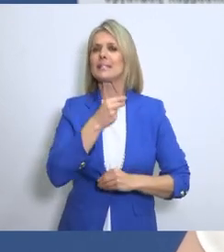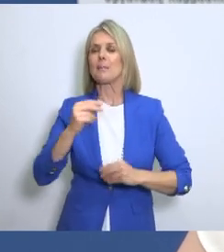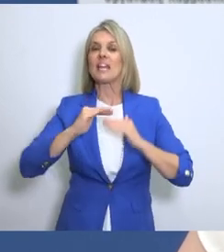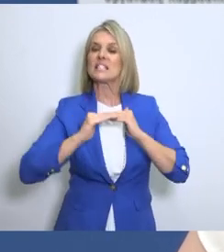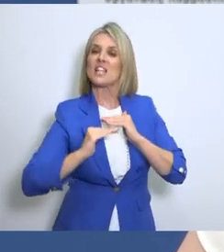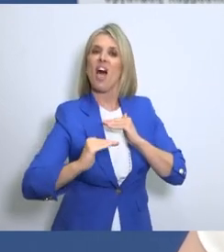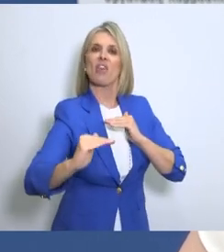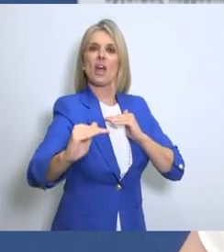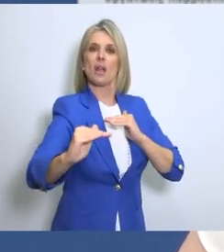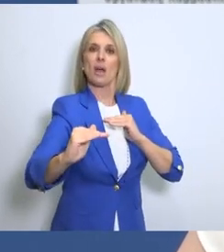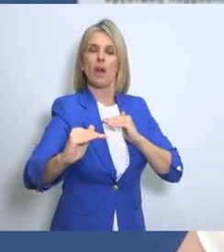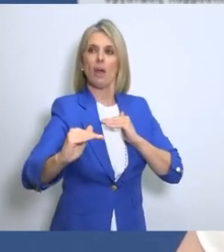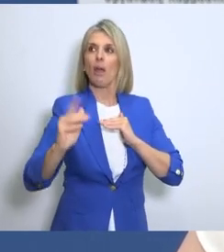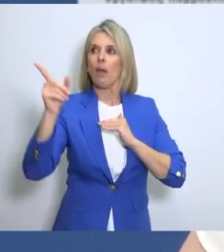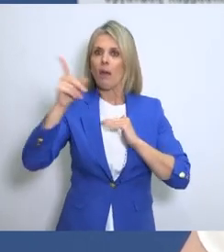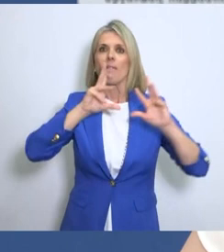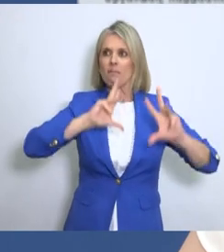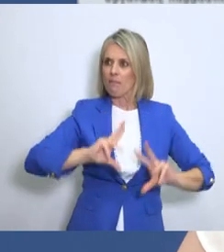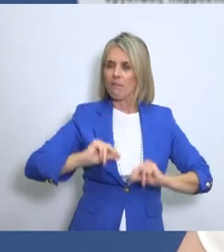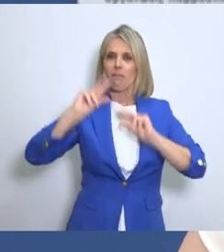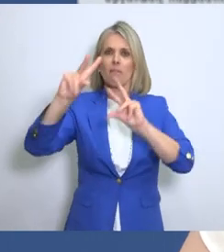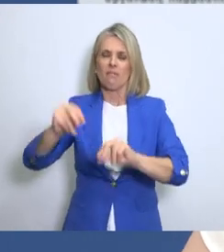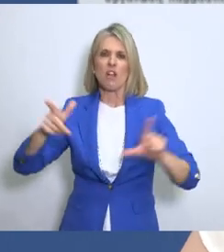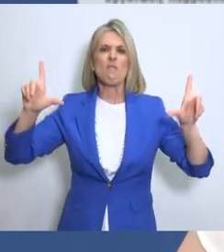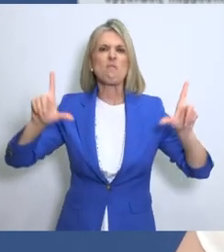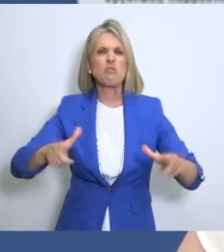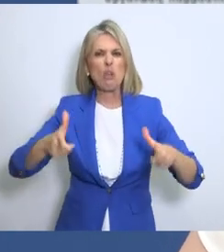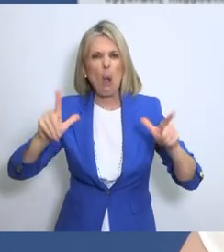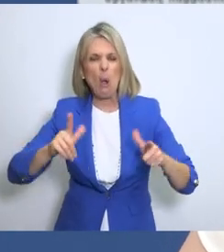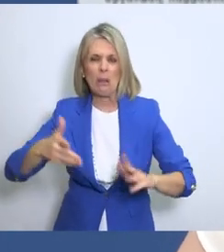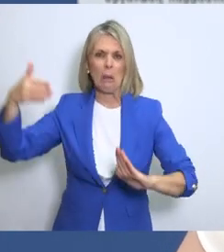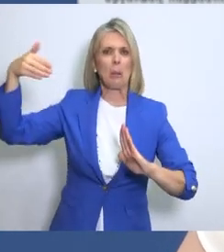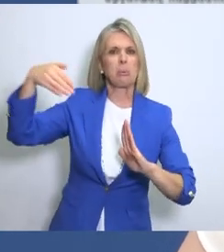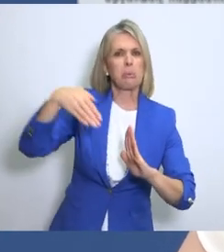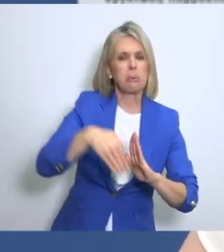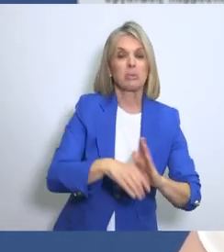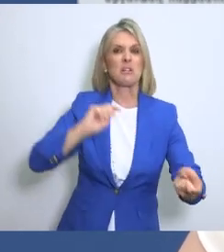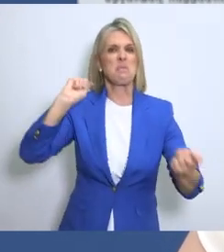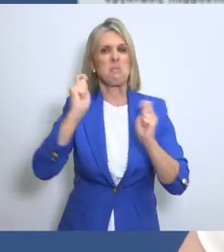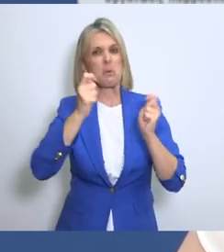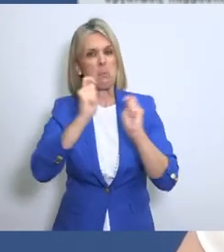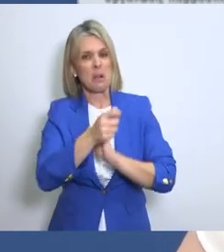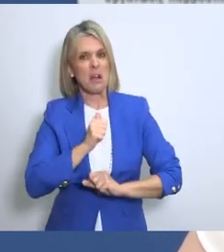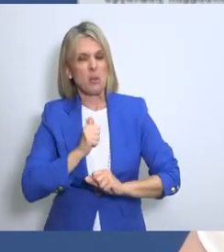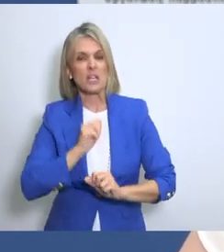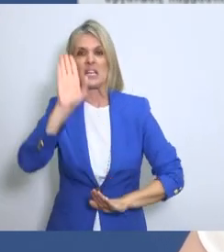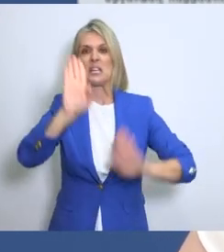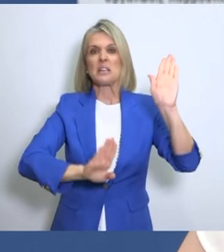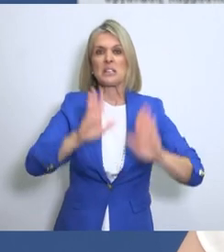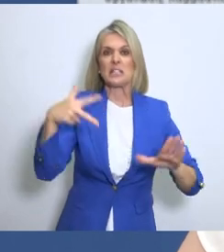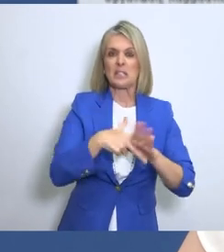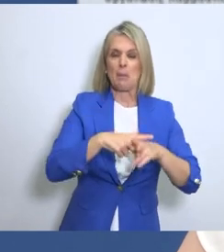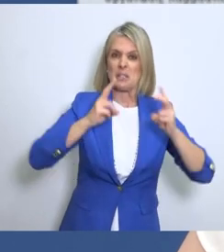συνέχιση της ίδιας και χειρότερης πολιτικής. Της φτώχειας, της εξαθλίωσης των ιδιωτικοποιήσεων, των πληστηριασμών, των